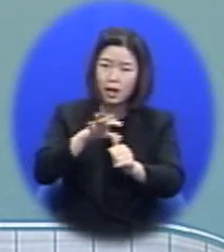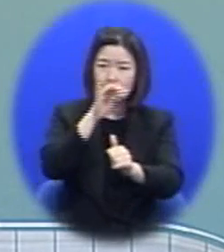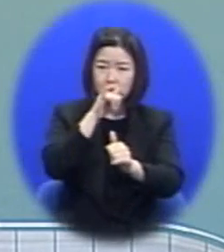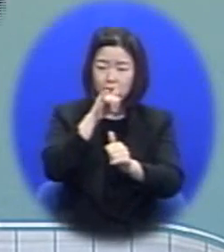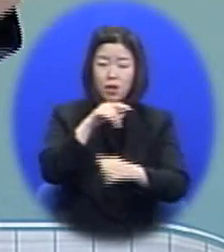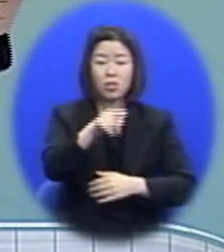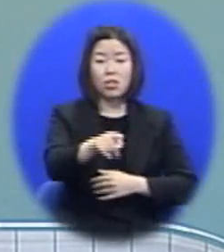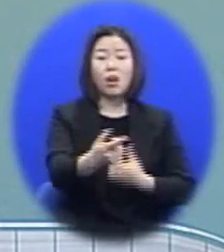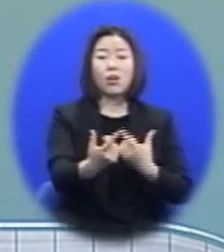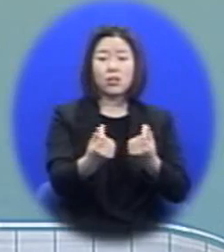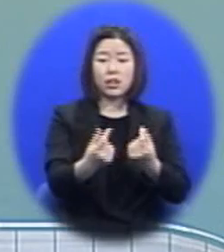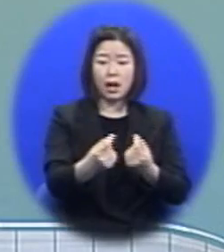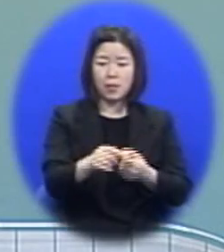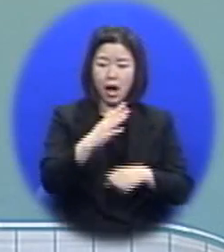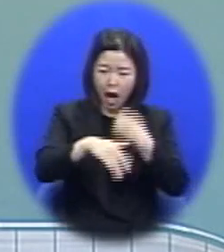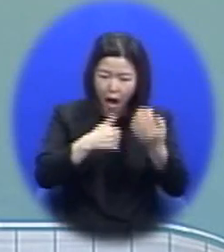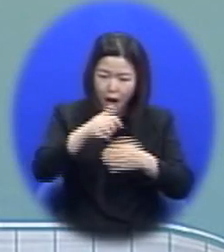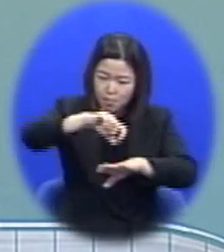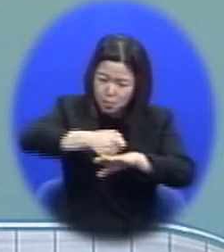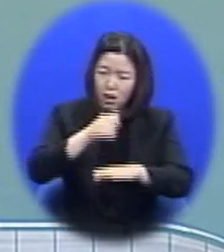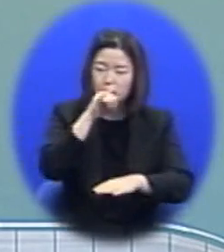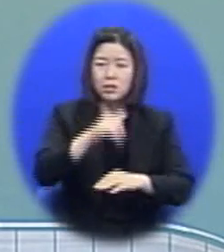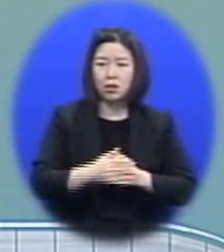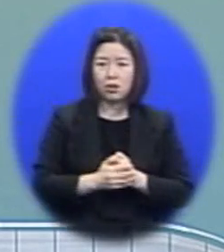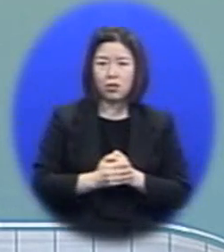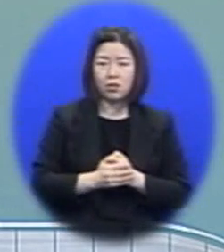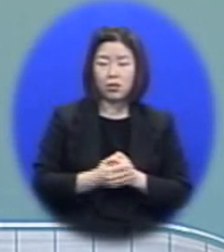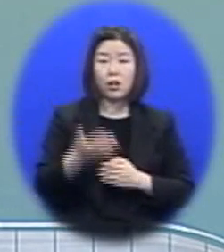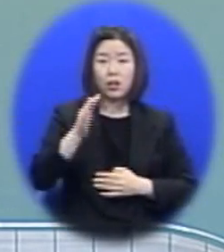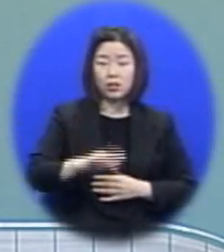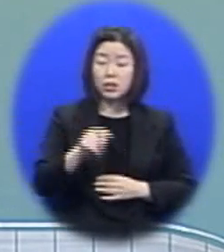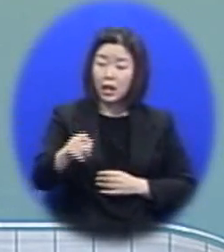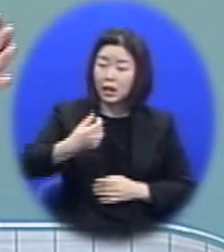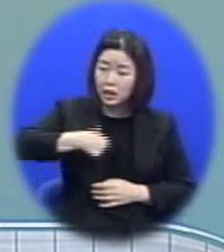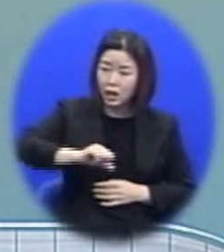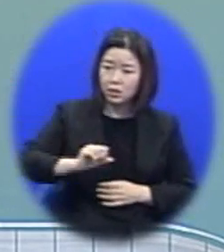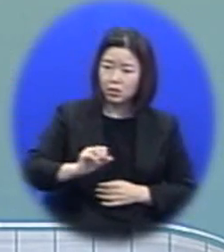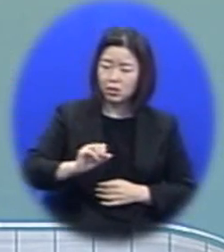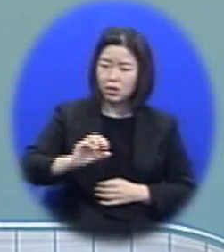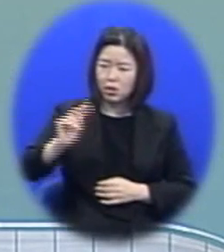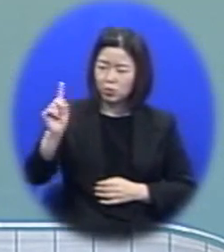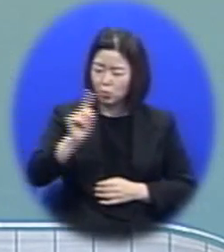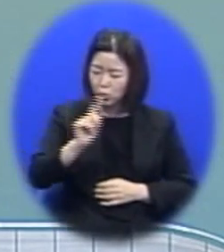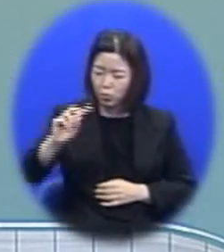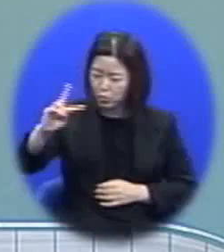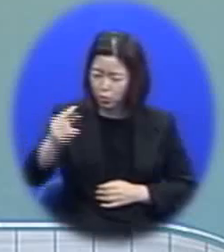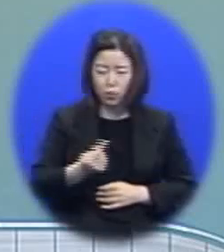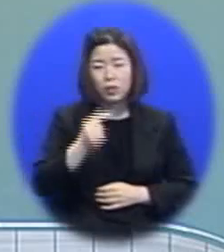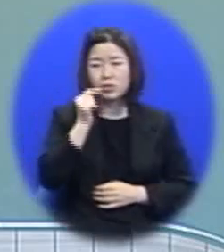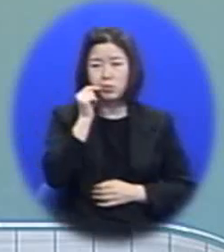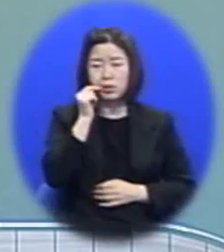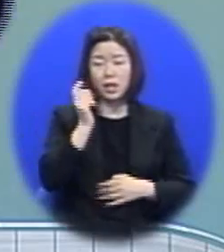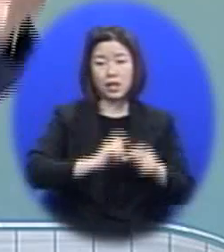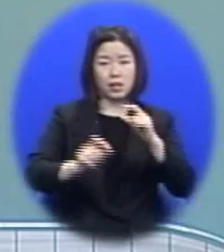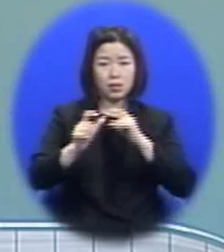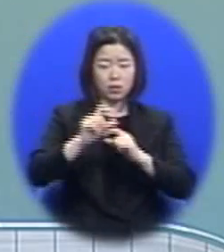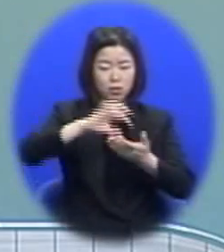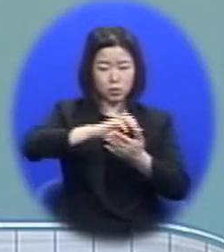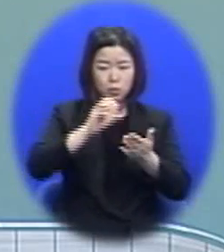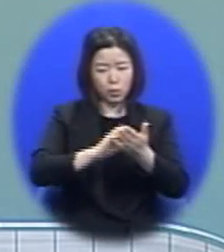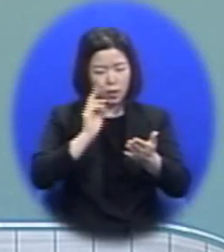그렇게 하면 하나님에게 벌받아 그런데이 아들이 도무지 돌아오지를 못하는 겁니다 더 정도가